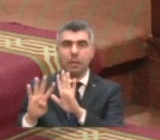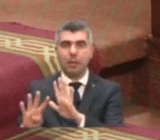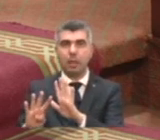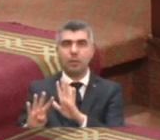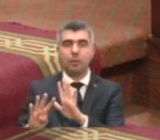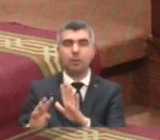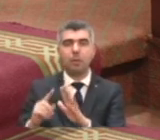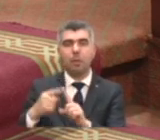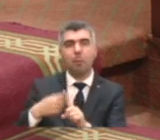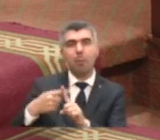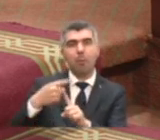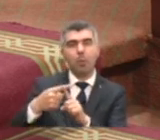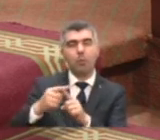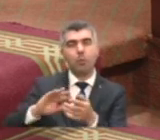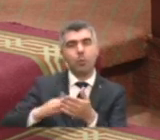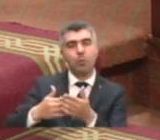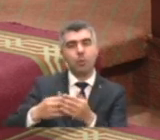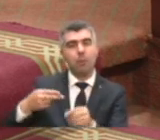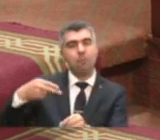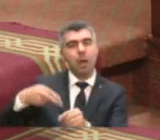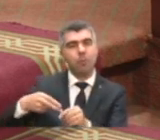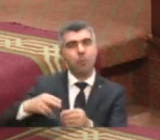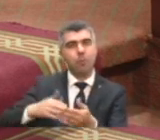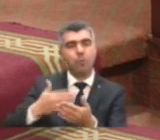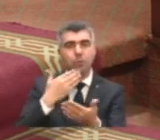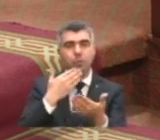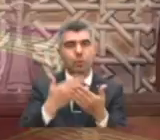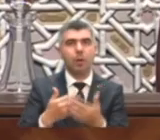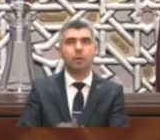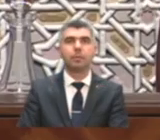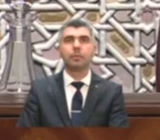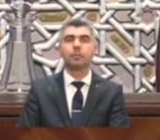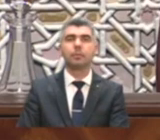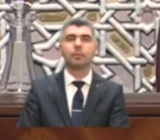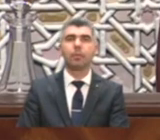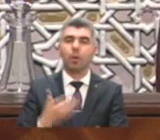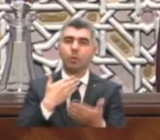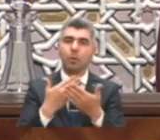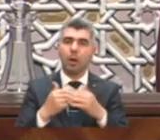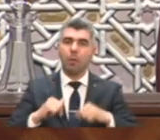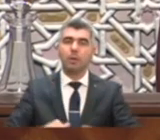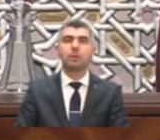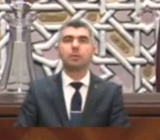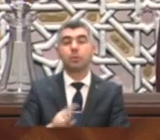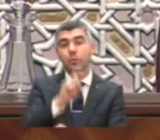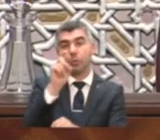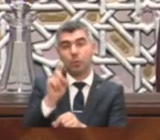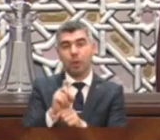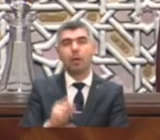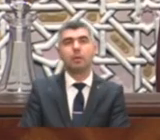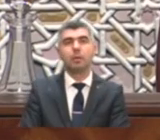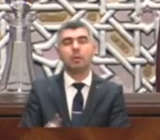تيتفسر بما ازداد في المحروقات. شكرا. شكرا السيد الوزير. سؤال موالي عن تأهيل